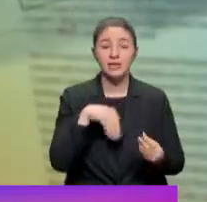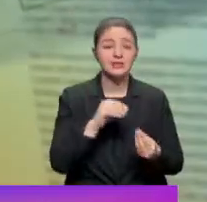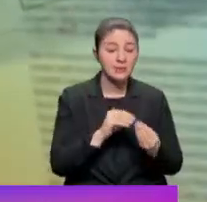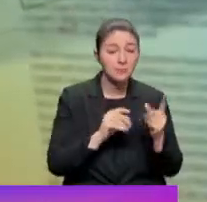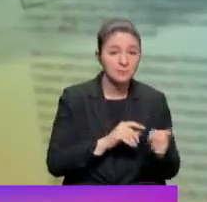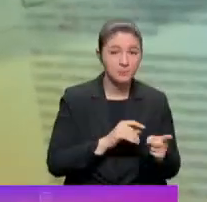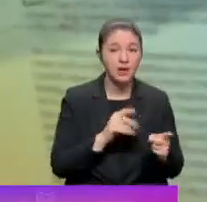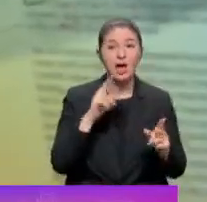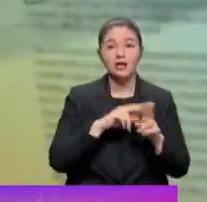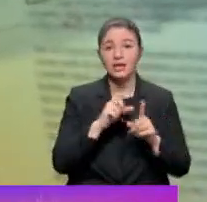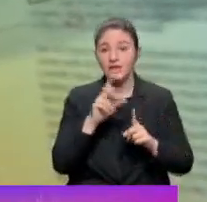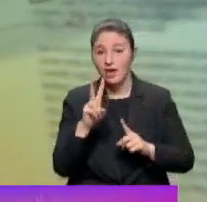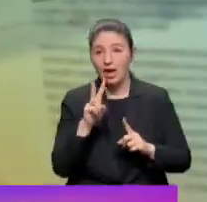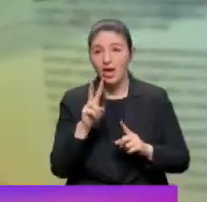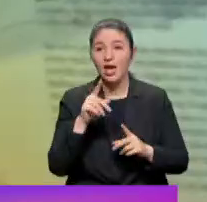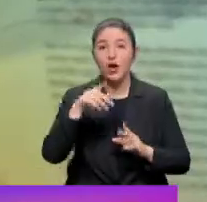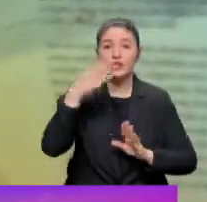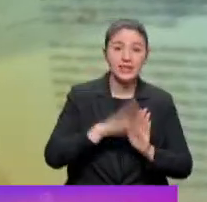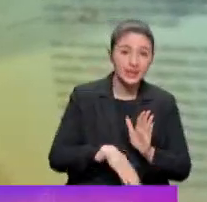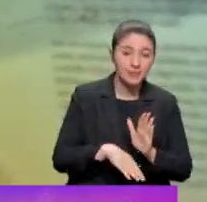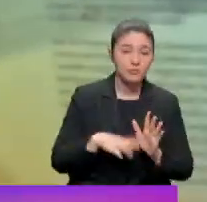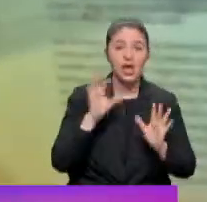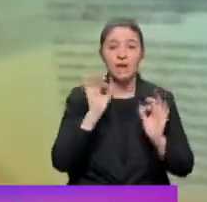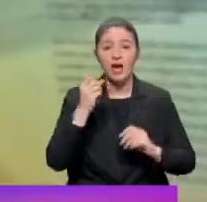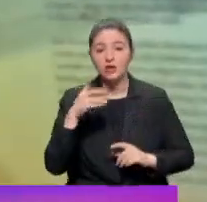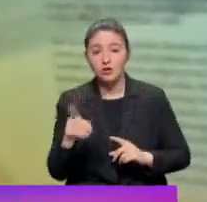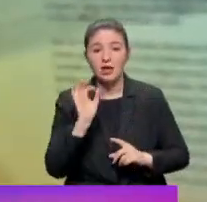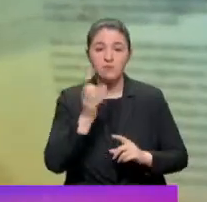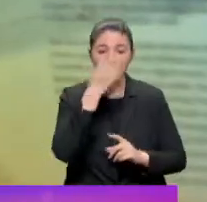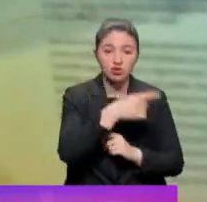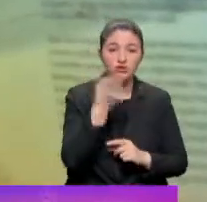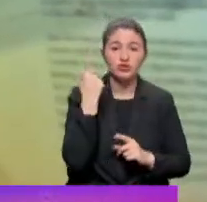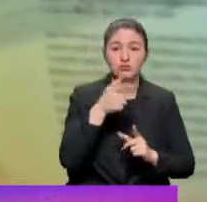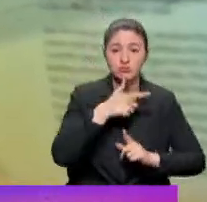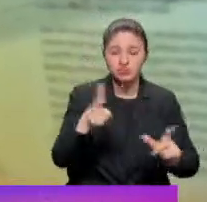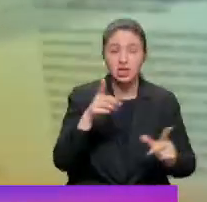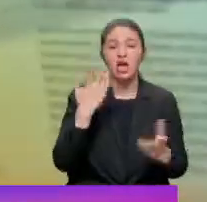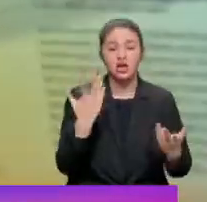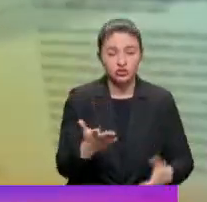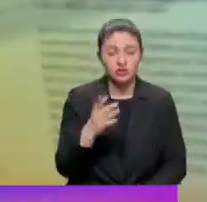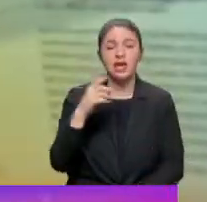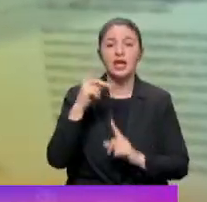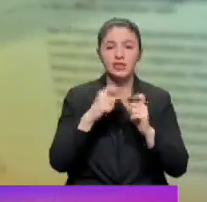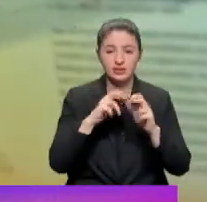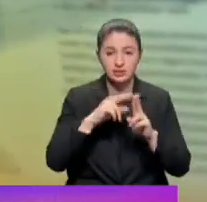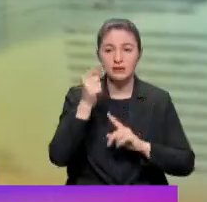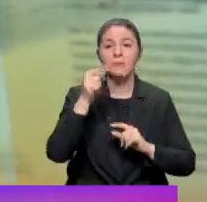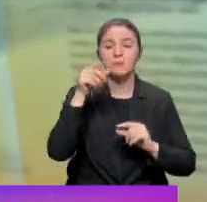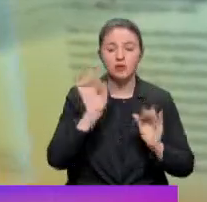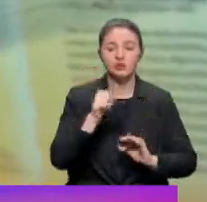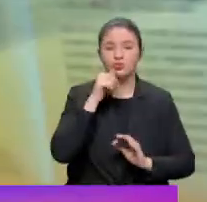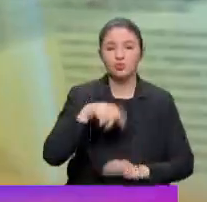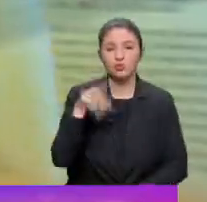zam, KDV, KDV indirimleri, hem Erdoğan'ın hem de Bahçeli'nin dünkü çağrıları. İşte İSKİ'den başlayan su